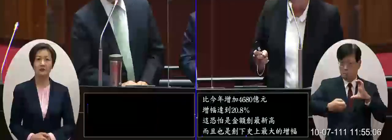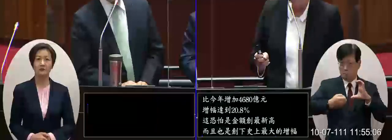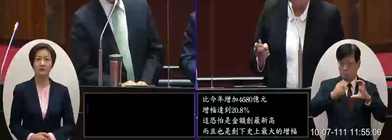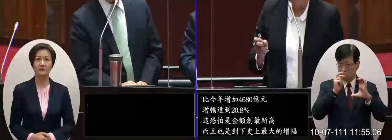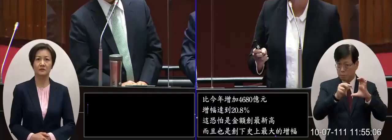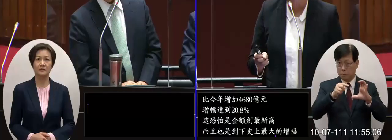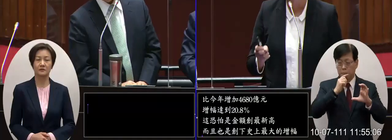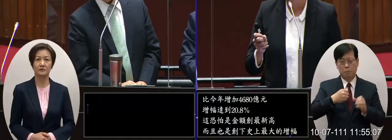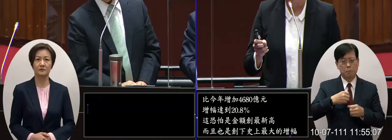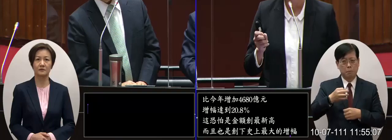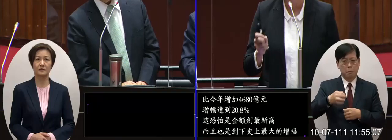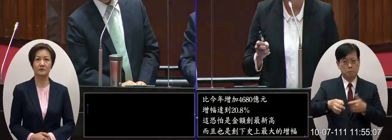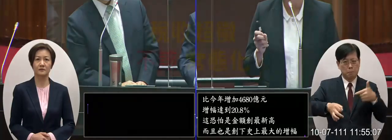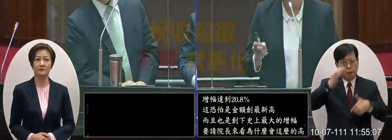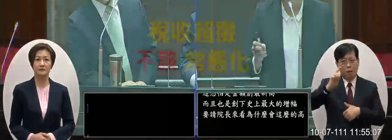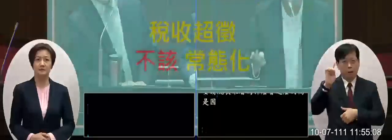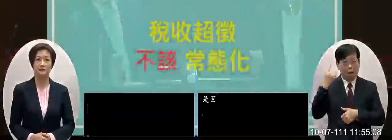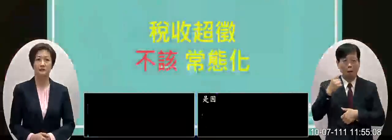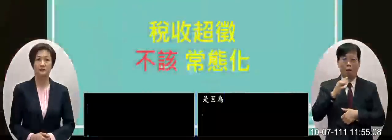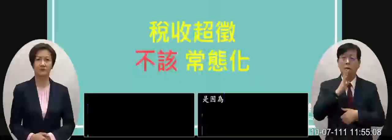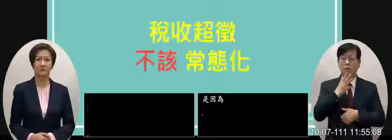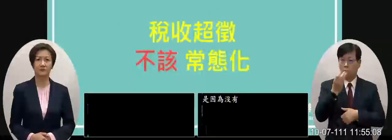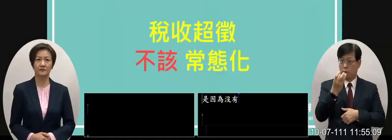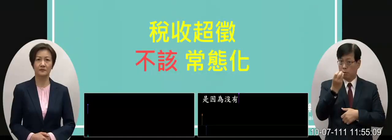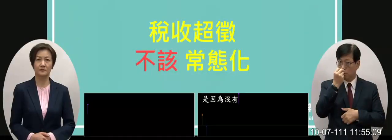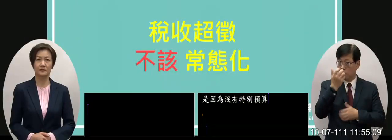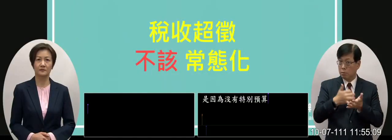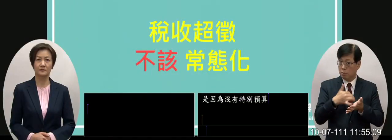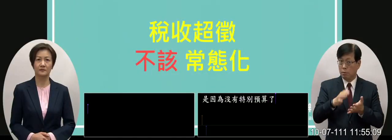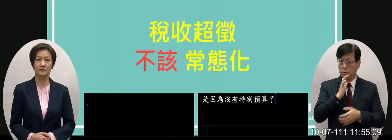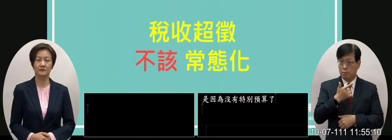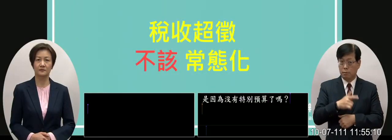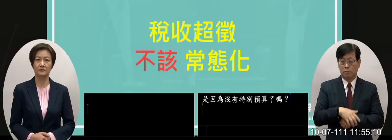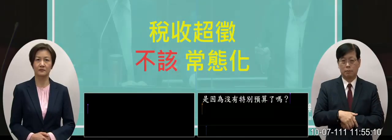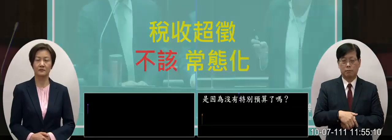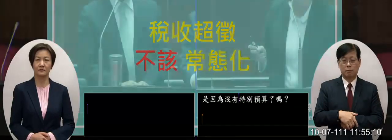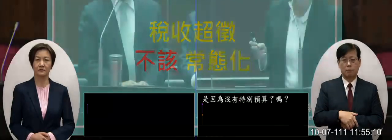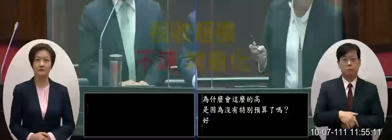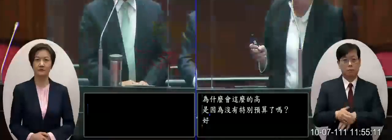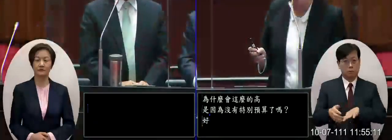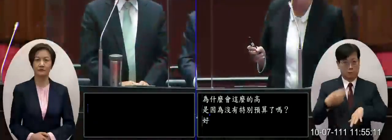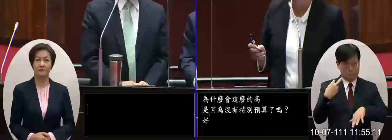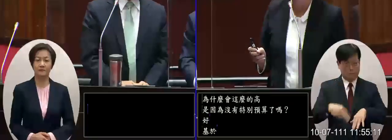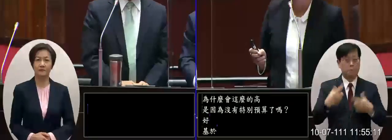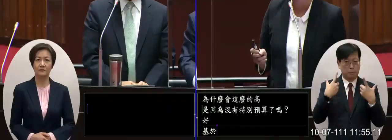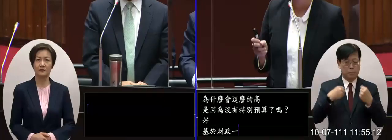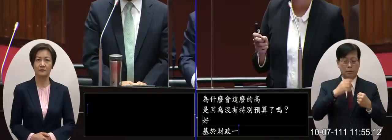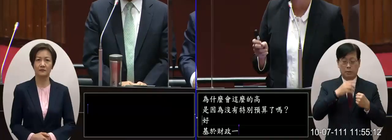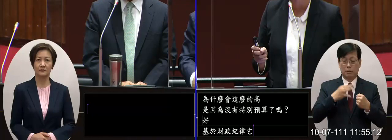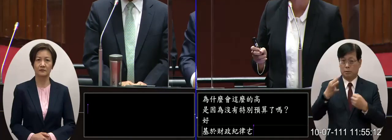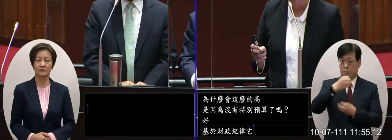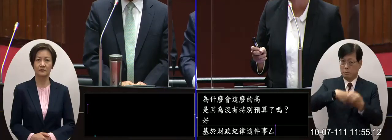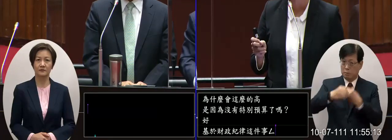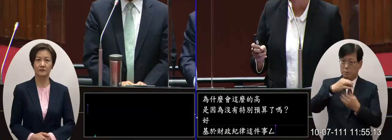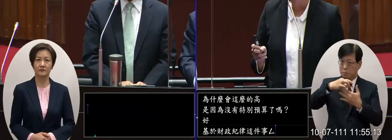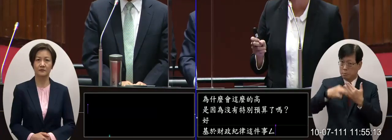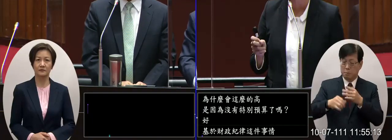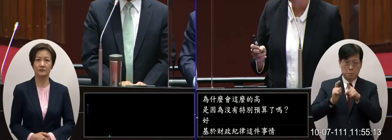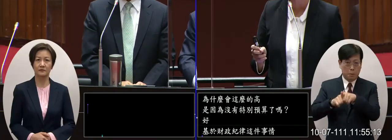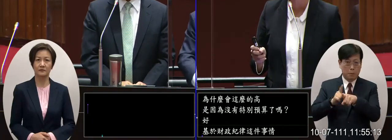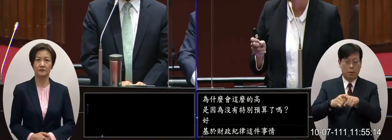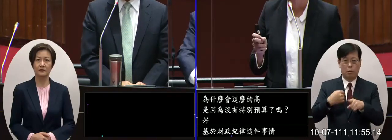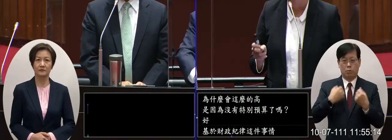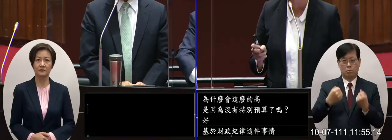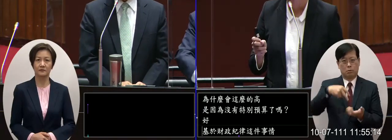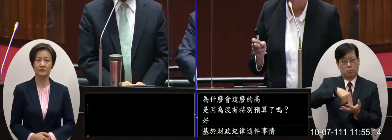么的高，是因为没有特别预算了吗？好，基于财政纪律这件事情，本席其实